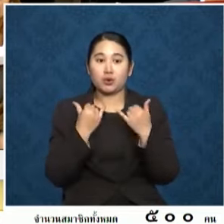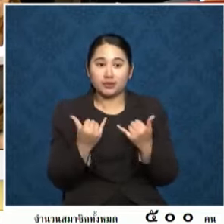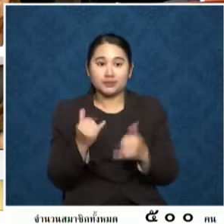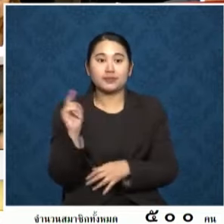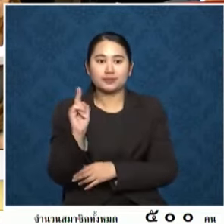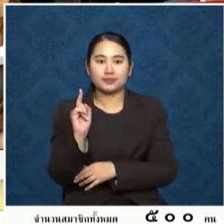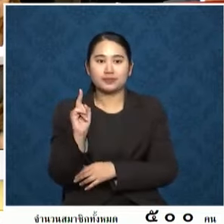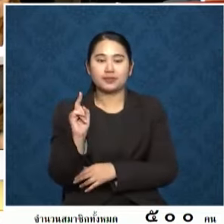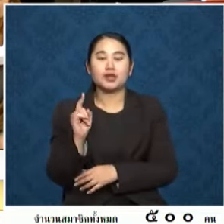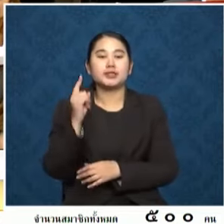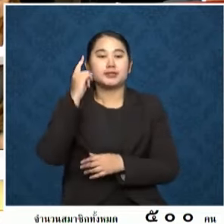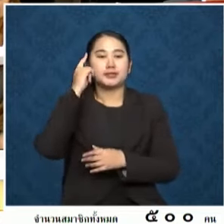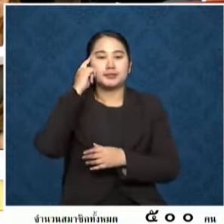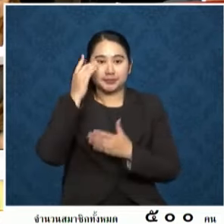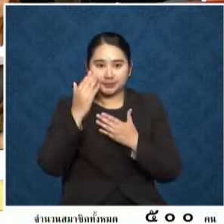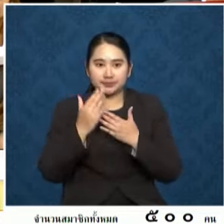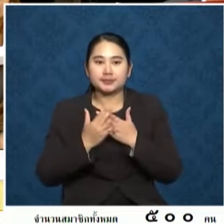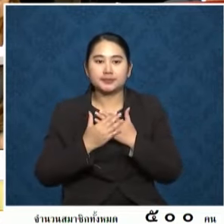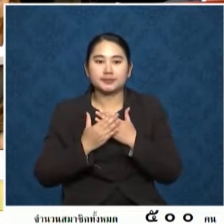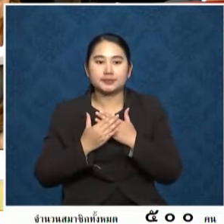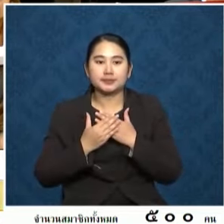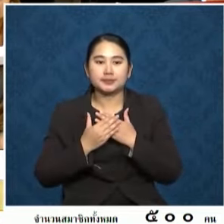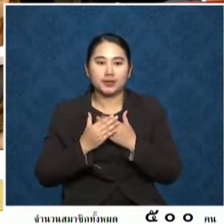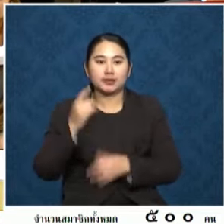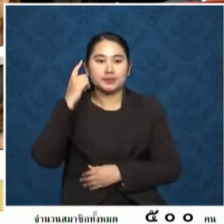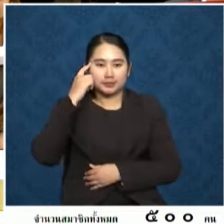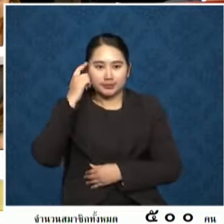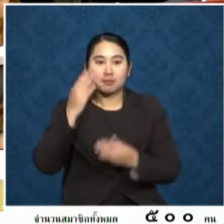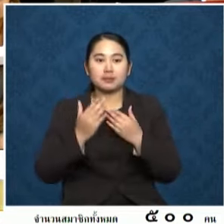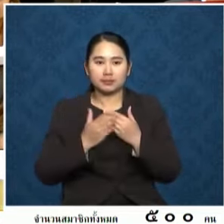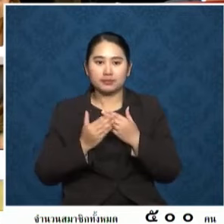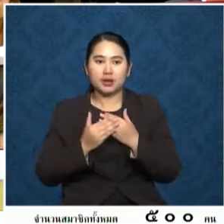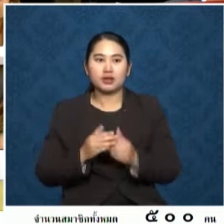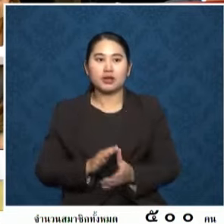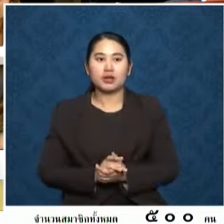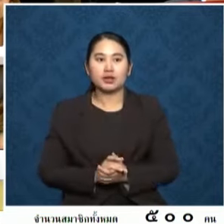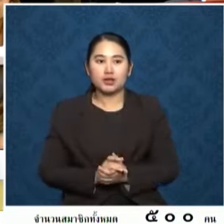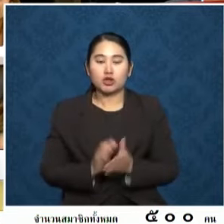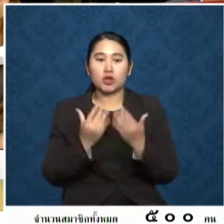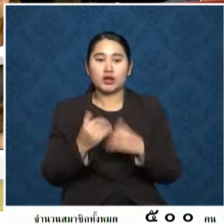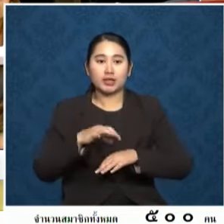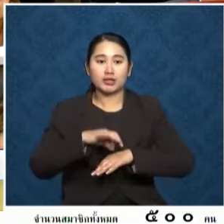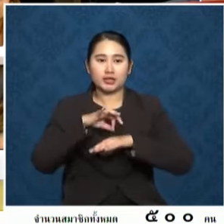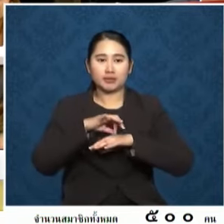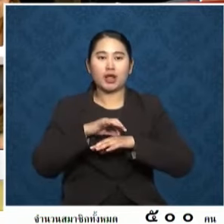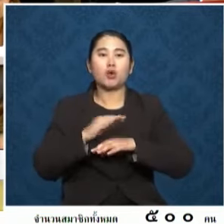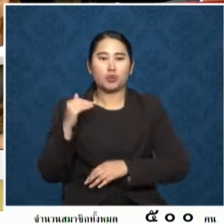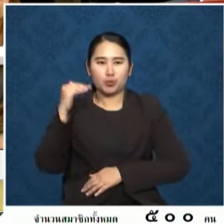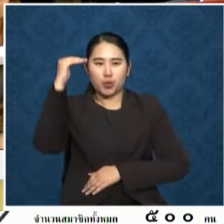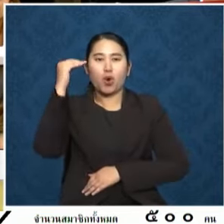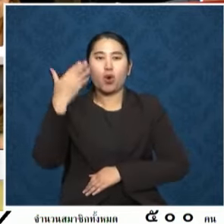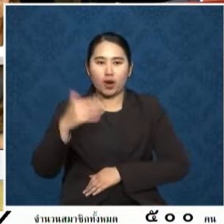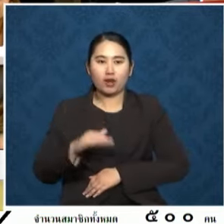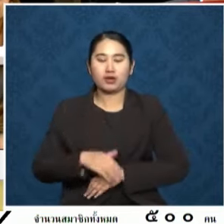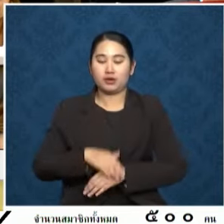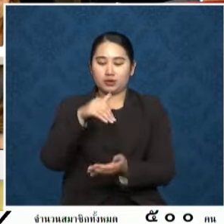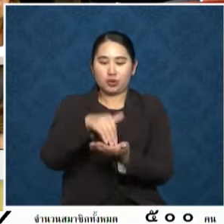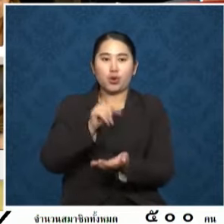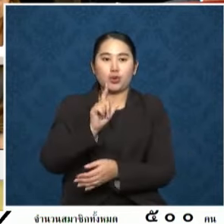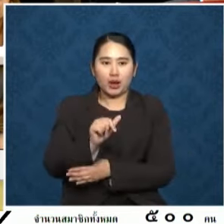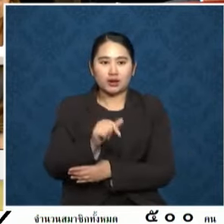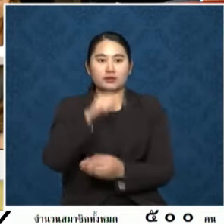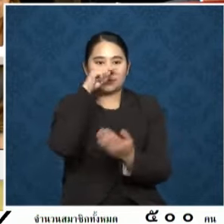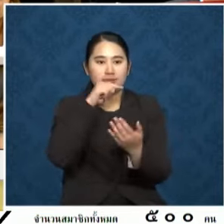นี้คือสติหลายท่านเข้ามาเป็นผู้ใหญ่กันแล้วมีสติหน่อยเป็นหลักเป็นฐานให้กับบ้